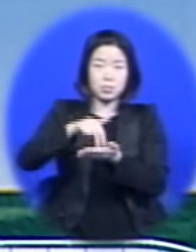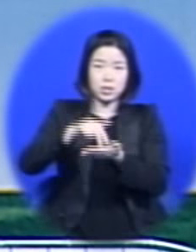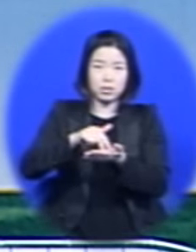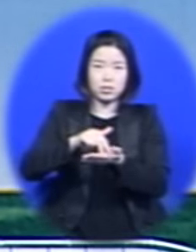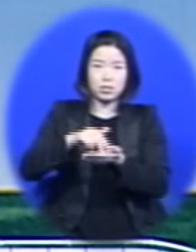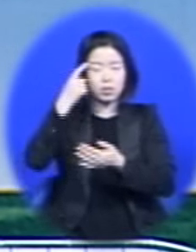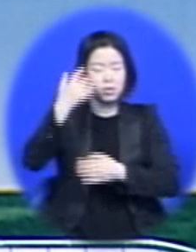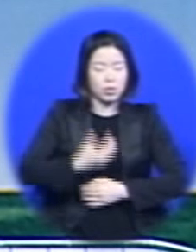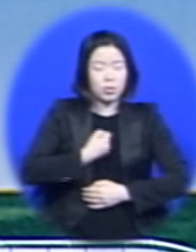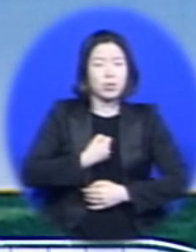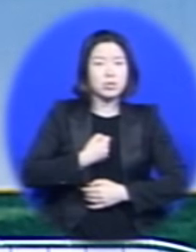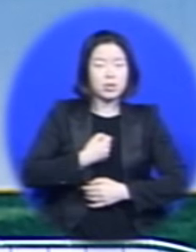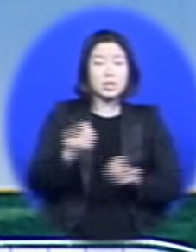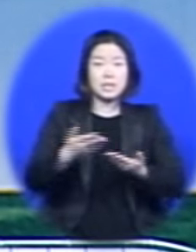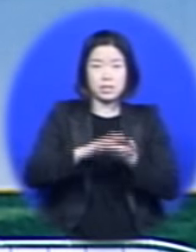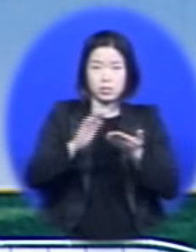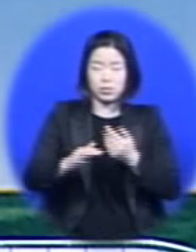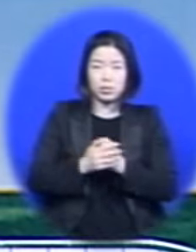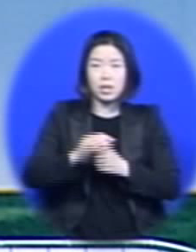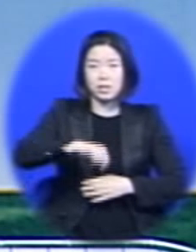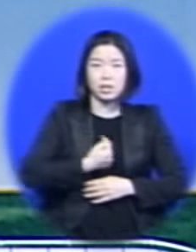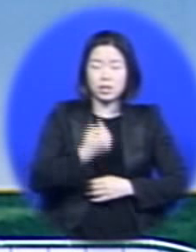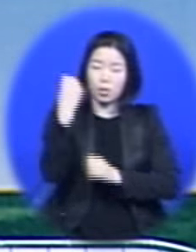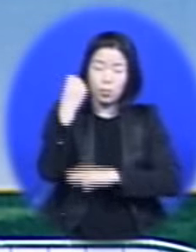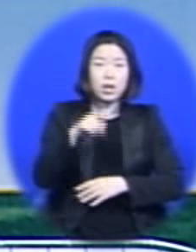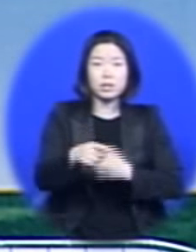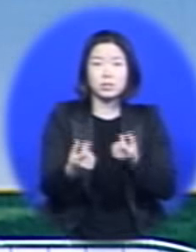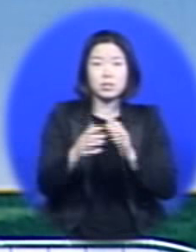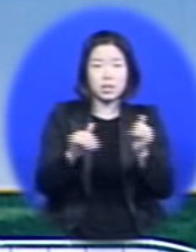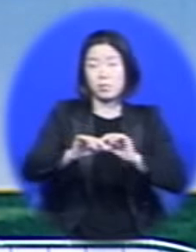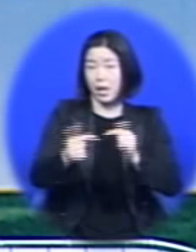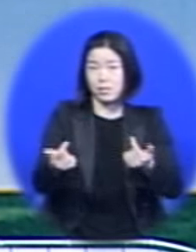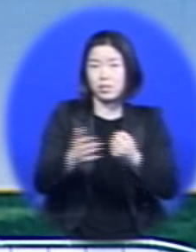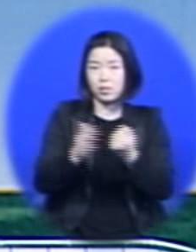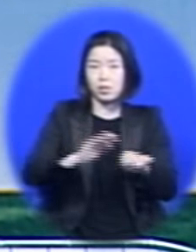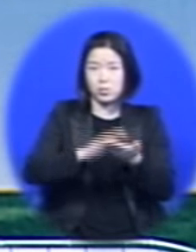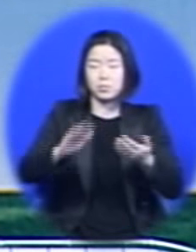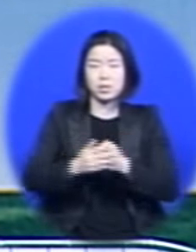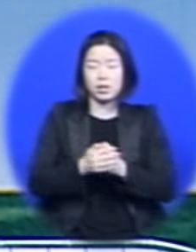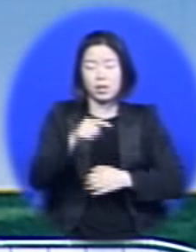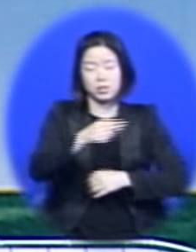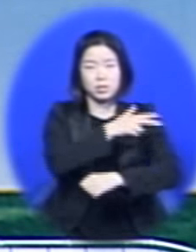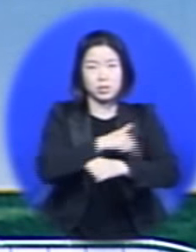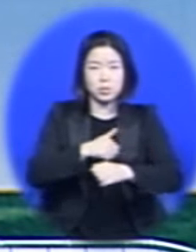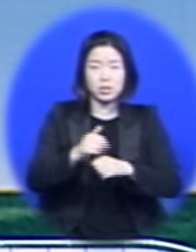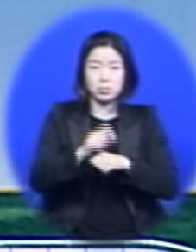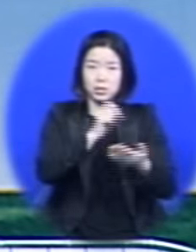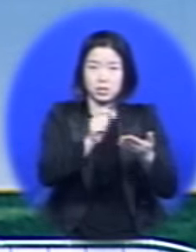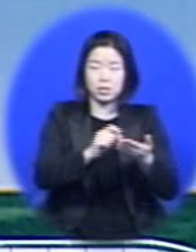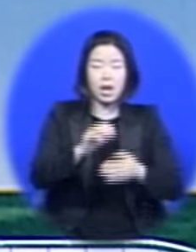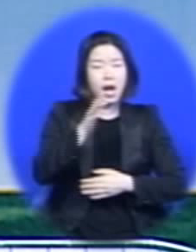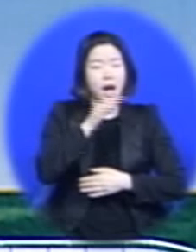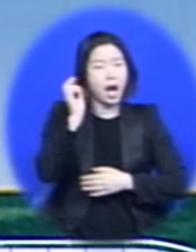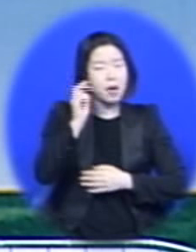굉장히 충격적인 것이었습니다. 왜냐하면 자기가 본래 그런 사람이 아니었기 때문에. 그 집사님은 쓰기를 아마